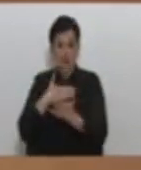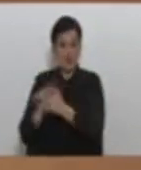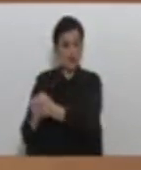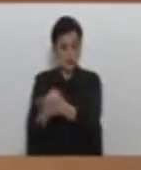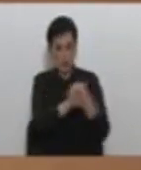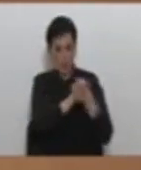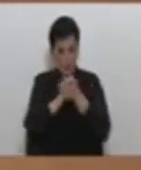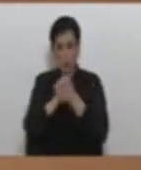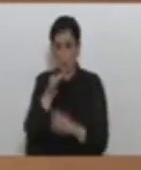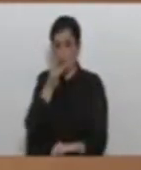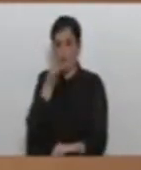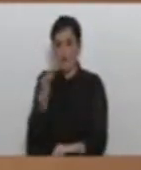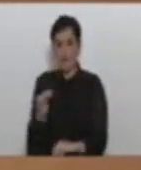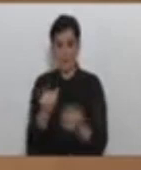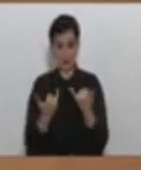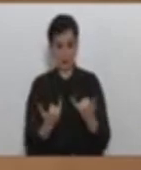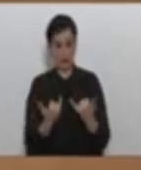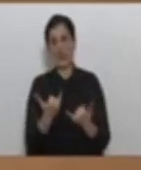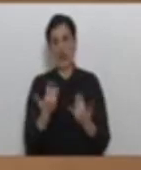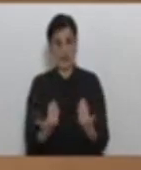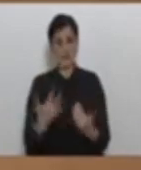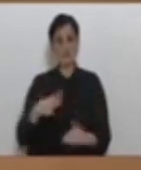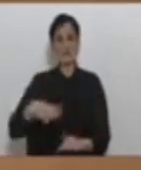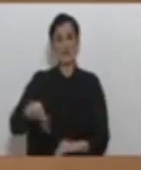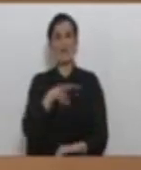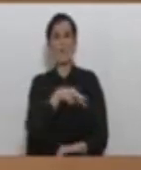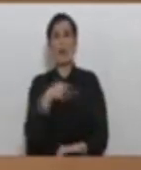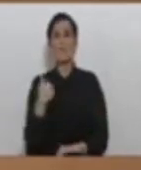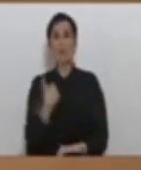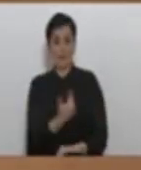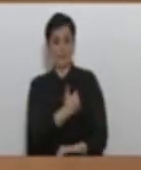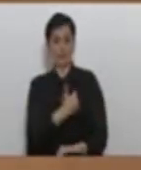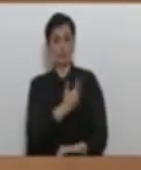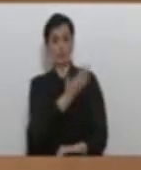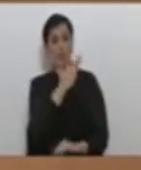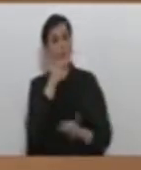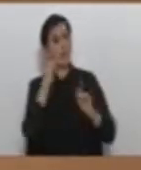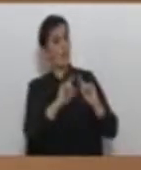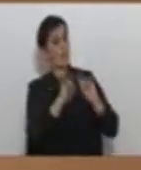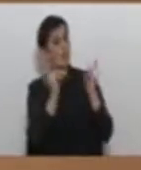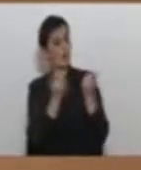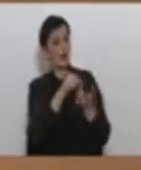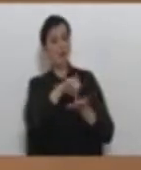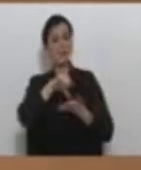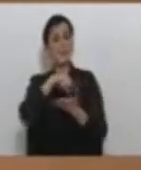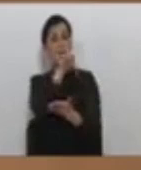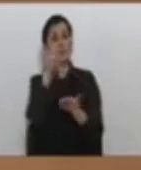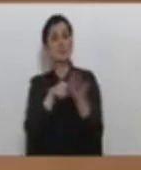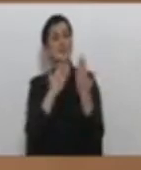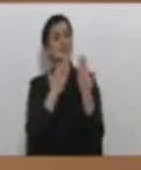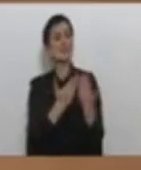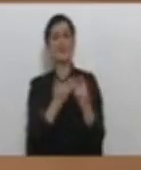უპასუხეთ. და დღეს აქ საქართველოს პარლამენტში მე მსურს, რომ აი თქვენ უმრავლესობის წარმომადგენლებს კითხოთ,